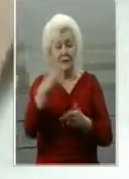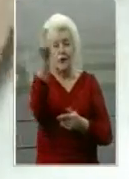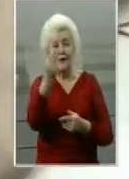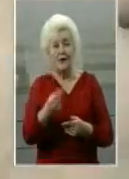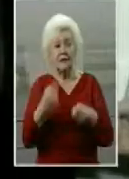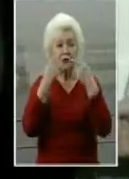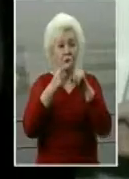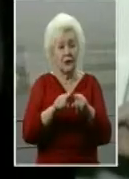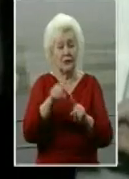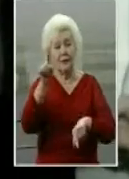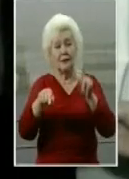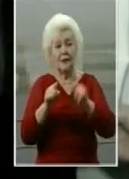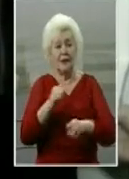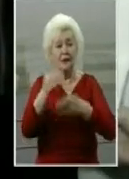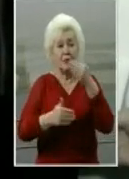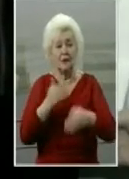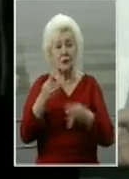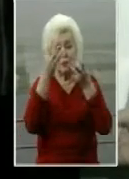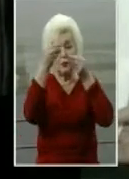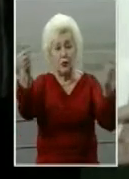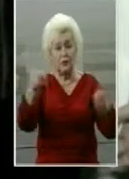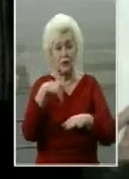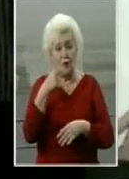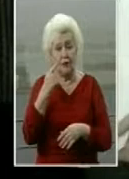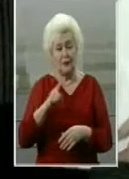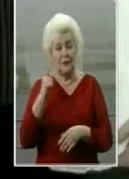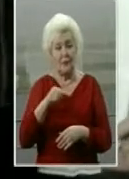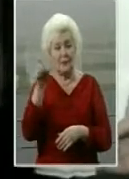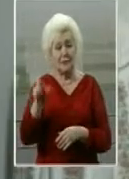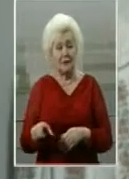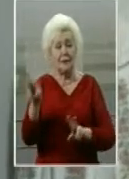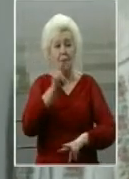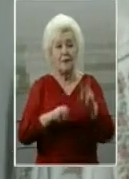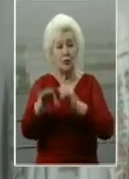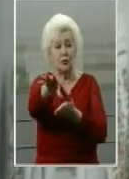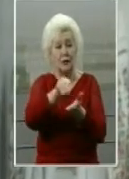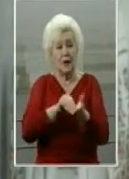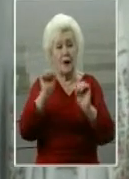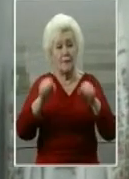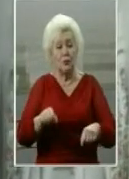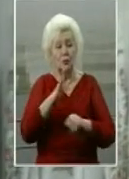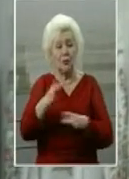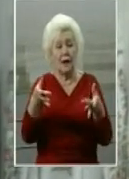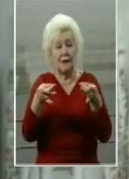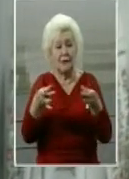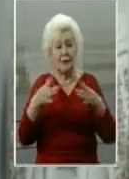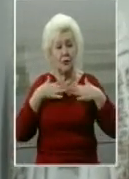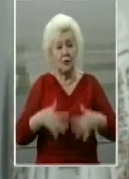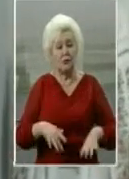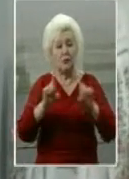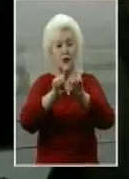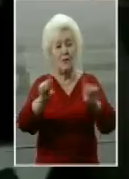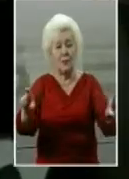та техніки. Деякі поступово зникають, розповідає майстриня. І відшукати зразки можна лише на старовинних сорочках в